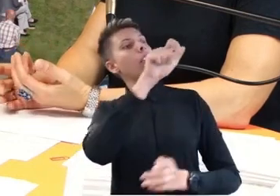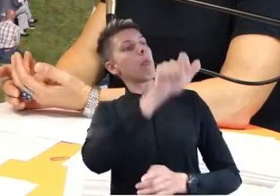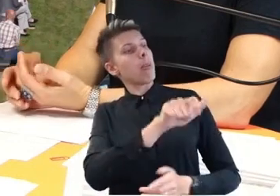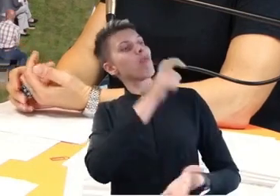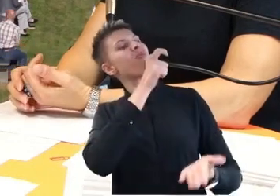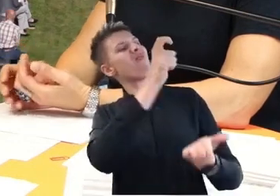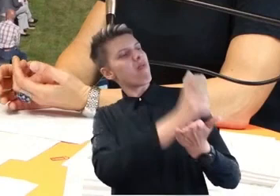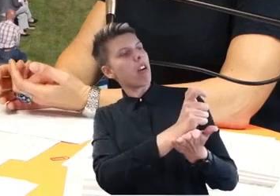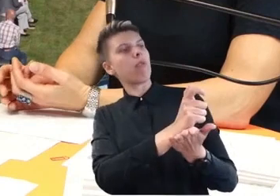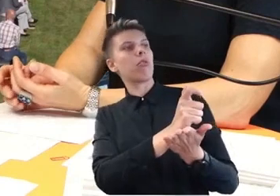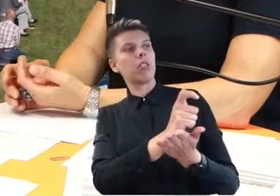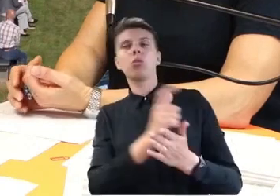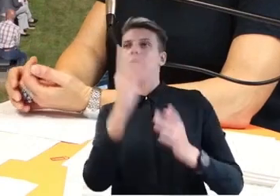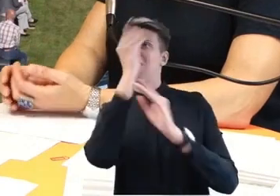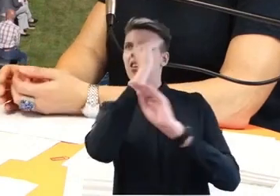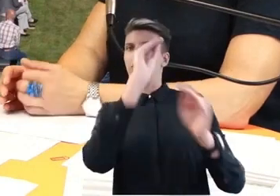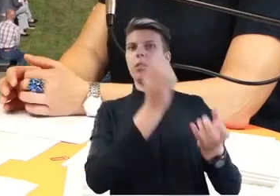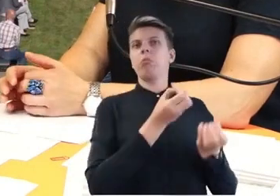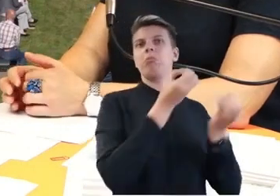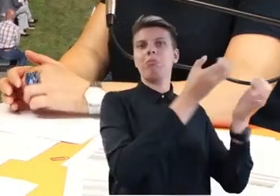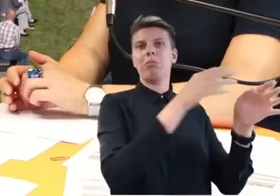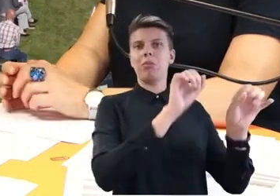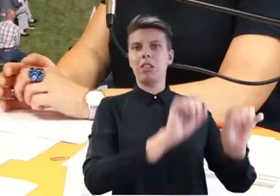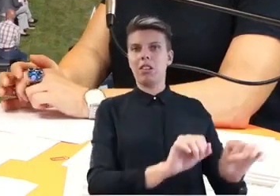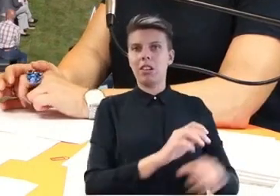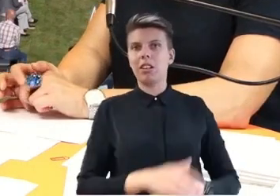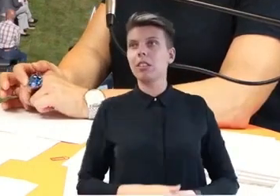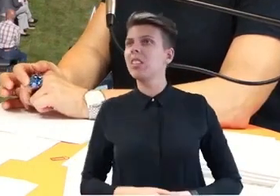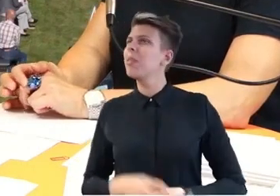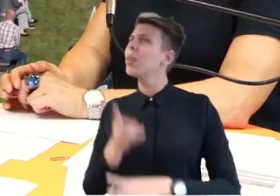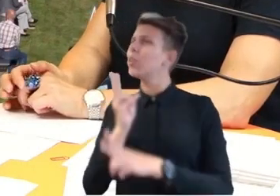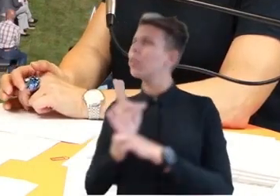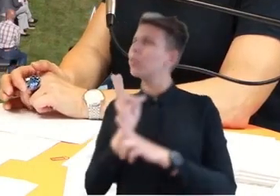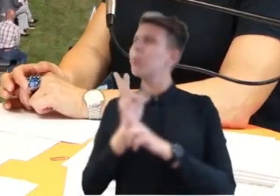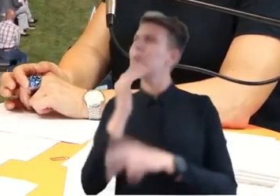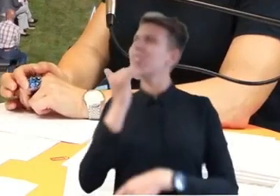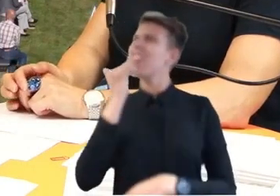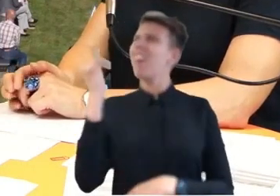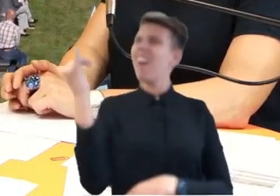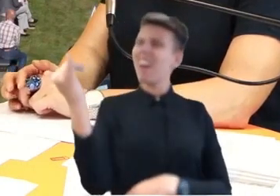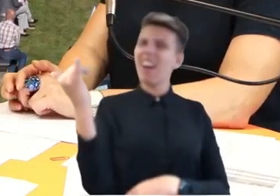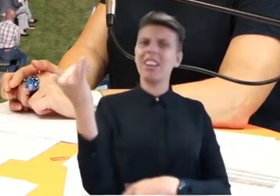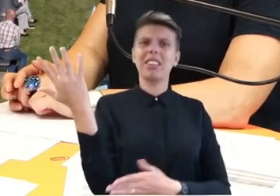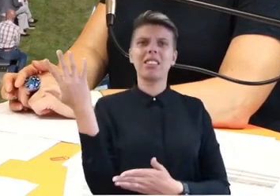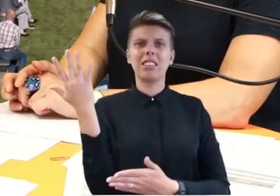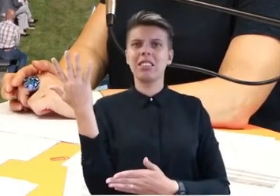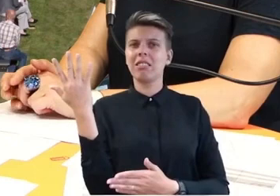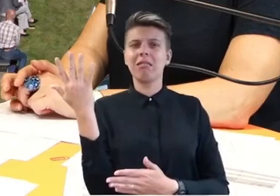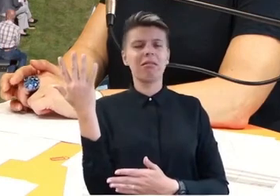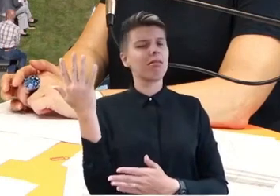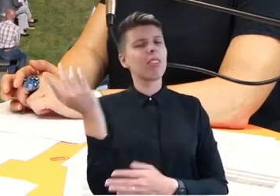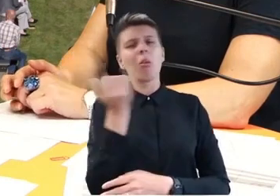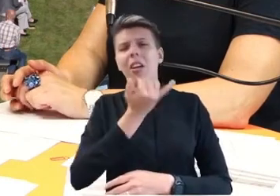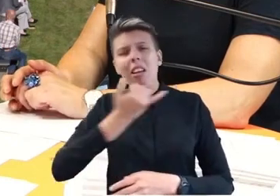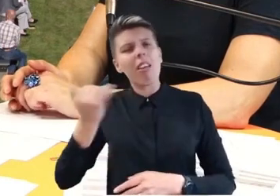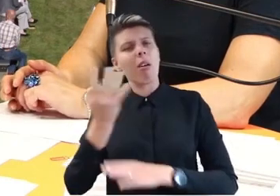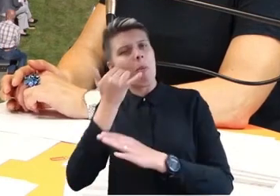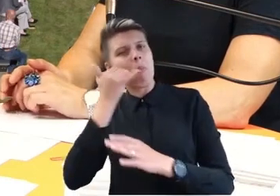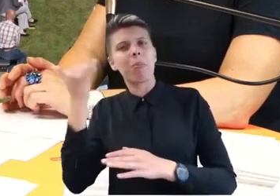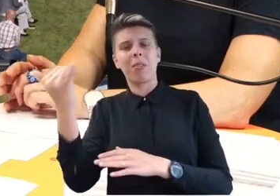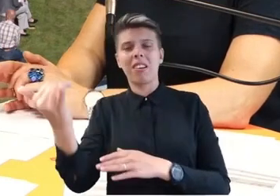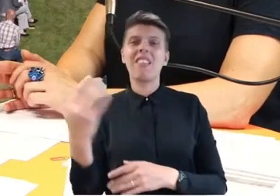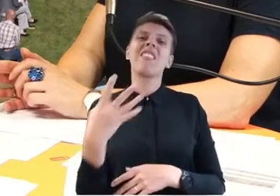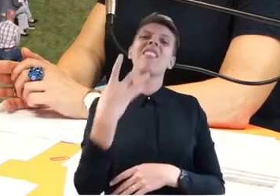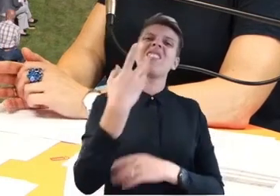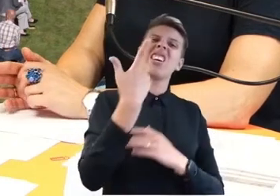ist 24/7 ich erinnere mich ich habe ja am anfang erzählt er und ich wir sind hier beide schon seit 2004